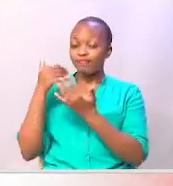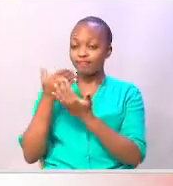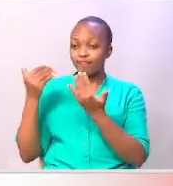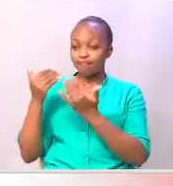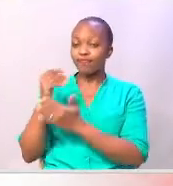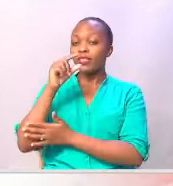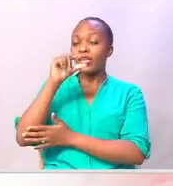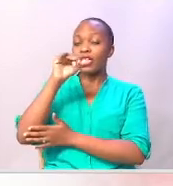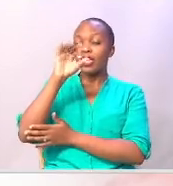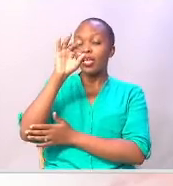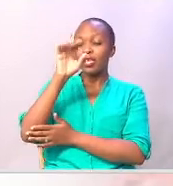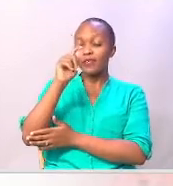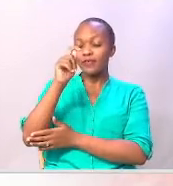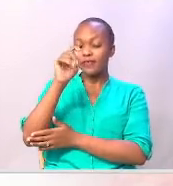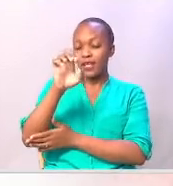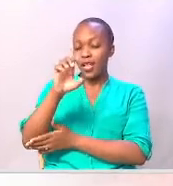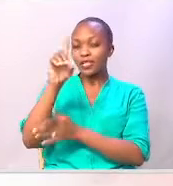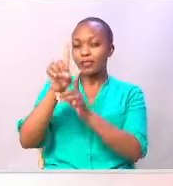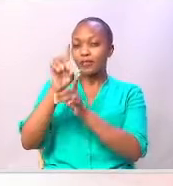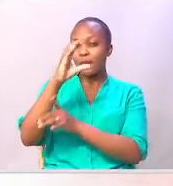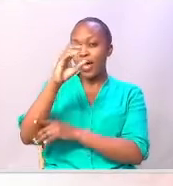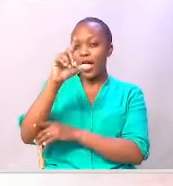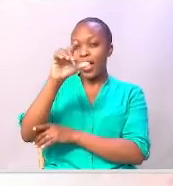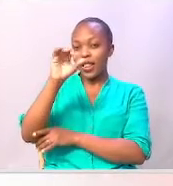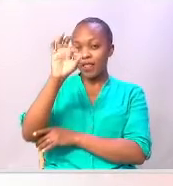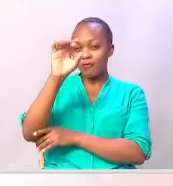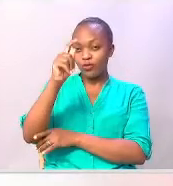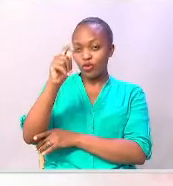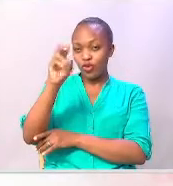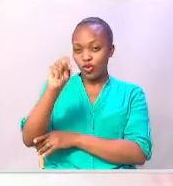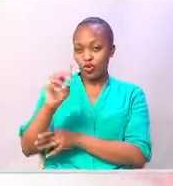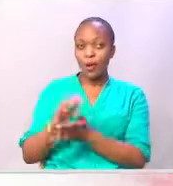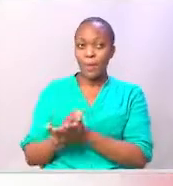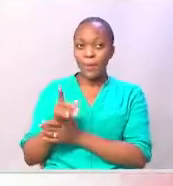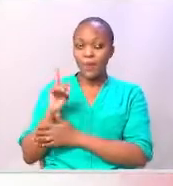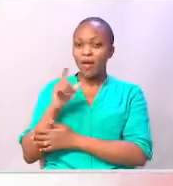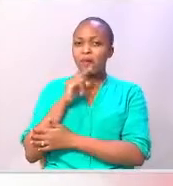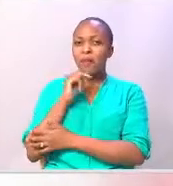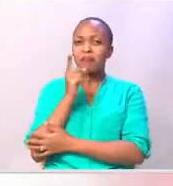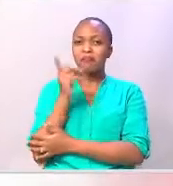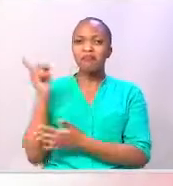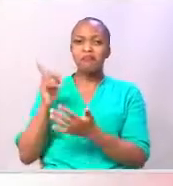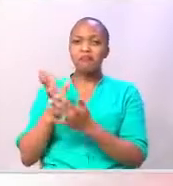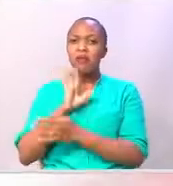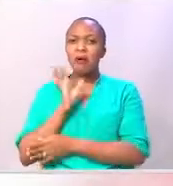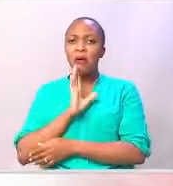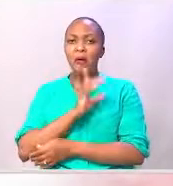Wawira, Sheromit Wamboi, and Clifton Njuki. Huyu jamaa vile alikuwa